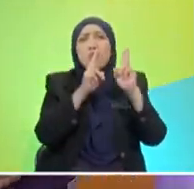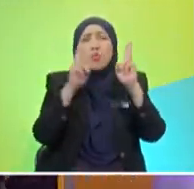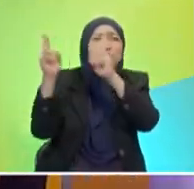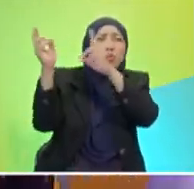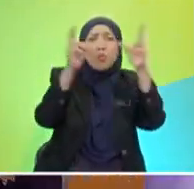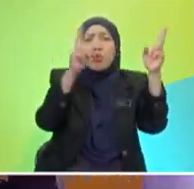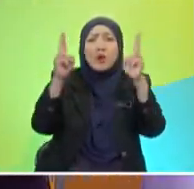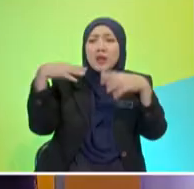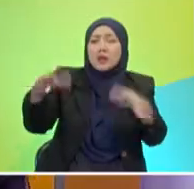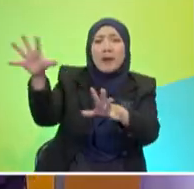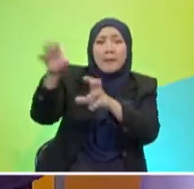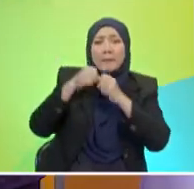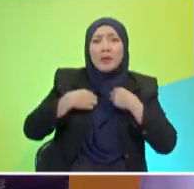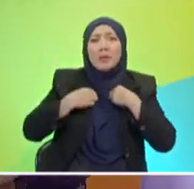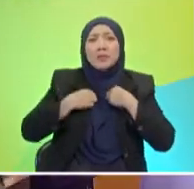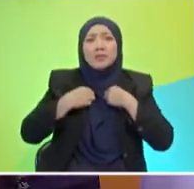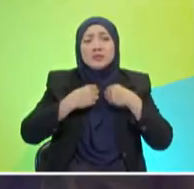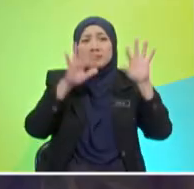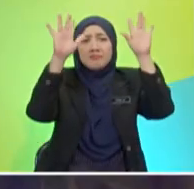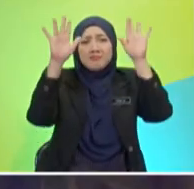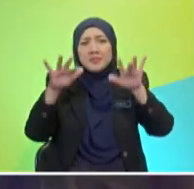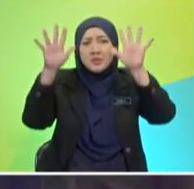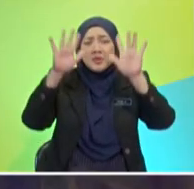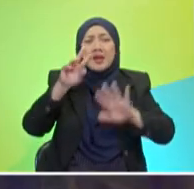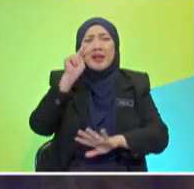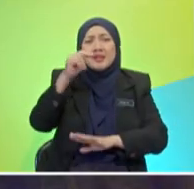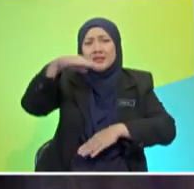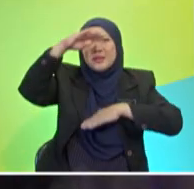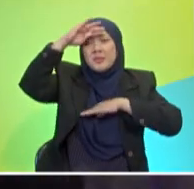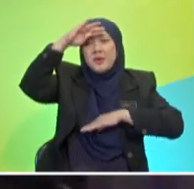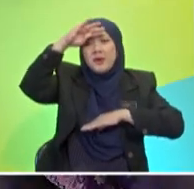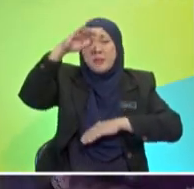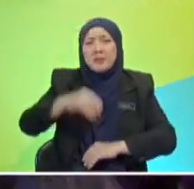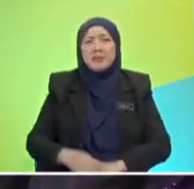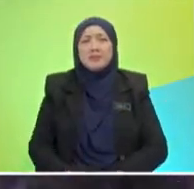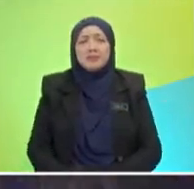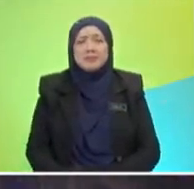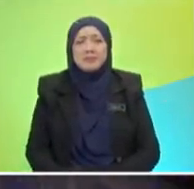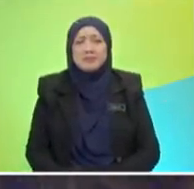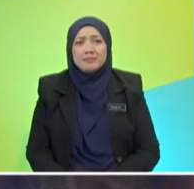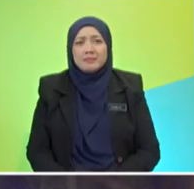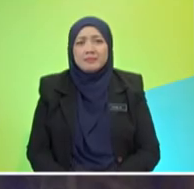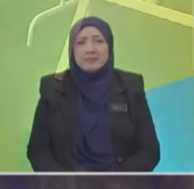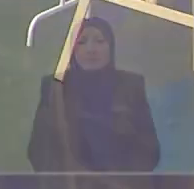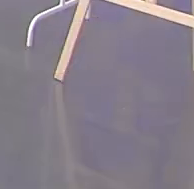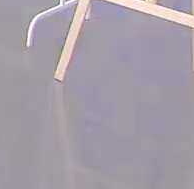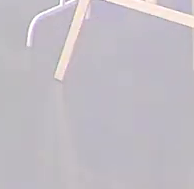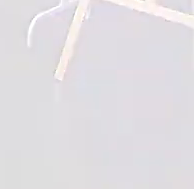angkat baju ni, Syah. Cikgu, jom kita pergi, cikgu. Jom, nanti jom. Nanti kita jatuh sakit pula, nanti cikgu. Nanti kita depan, Syah. Jom, jom, jom. Jom, cikgu, jom.